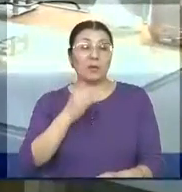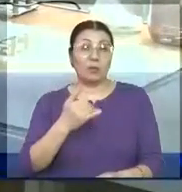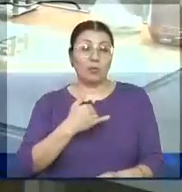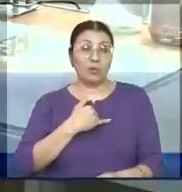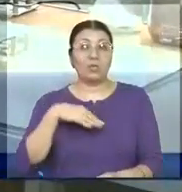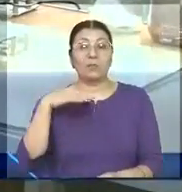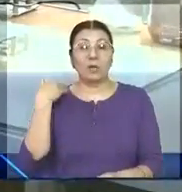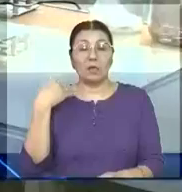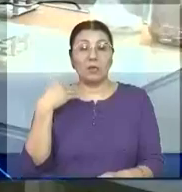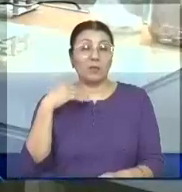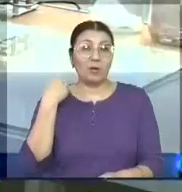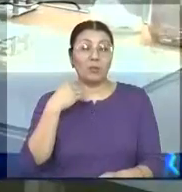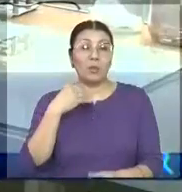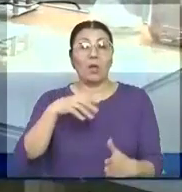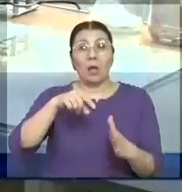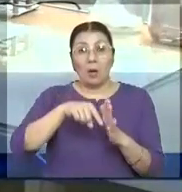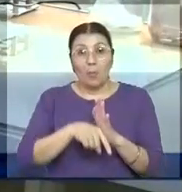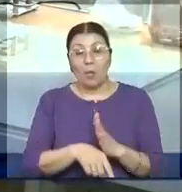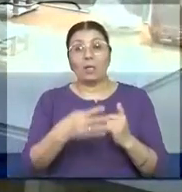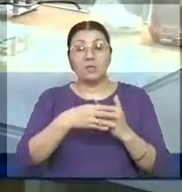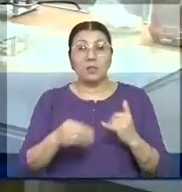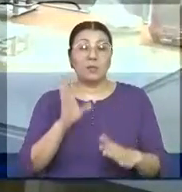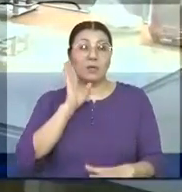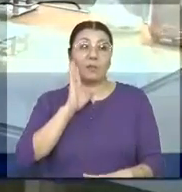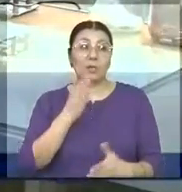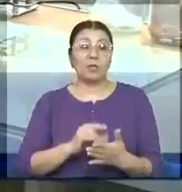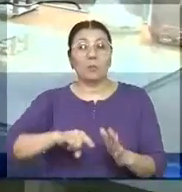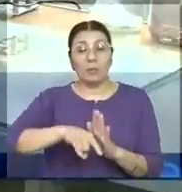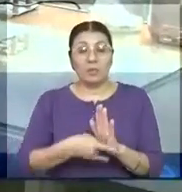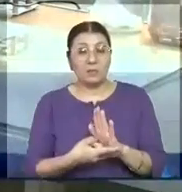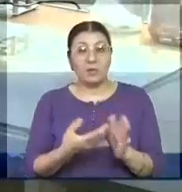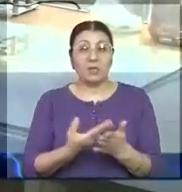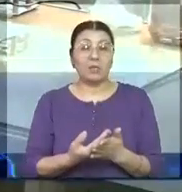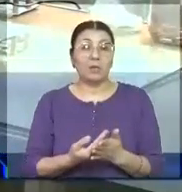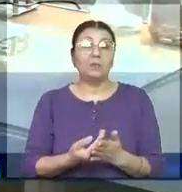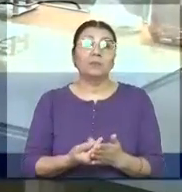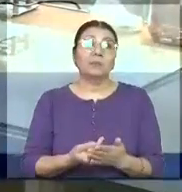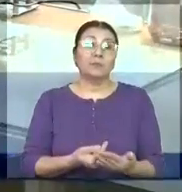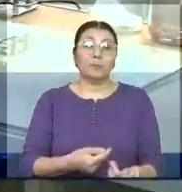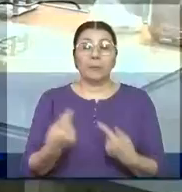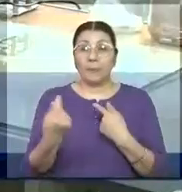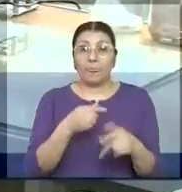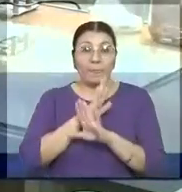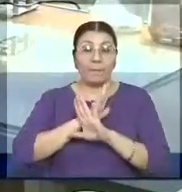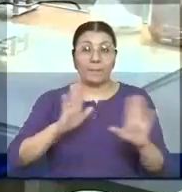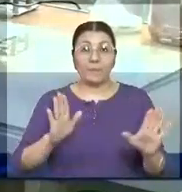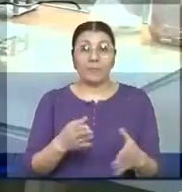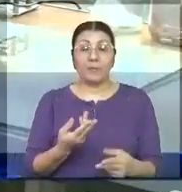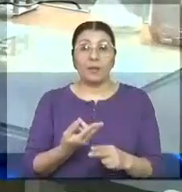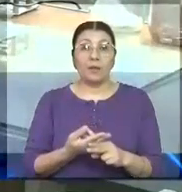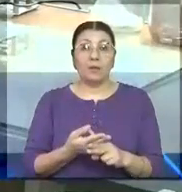это подземная вода. На наши скважины и трубопроводы тоже никак не повлияли паводки.